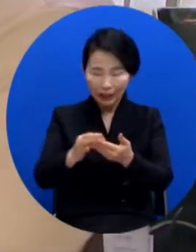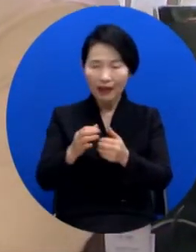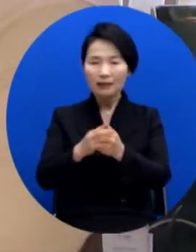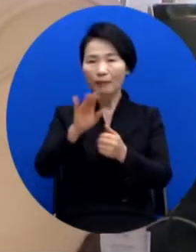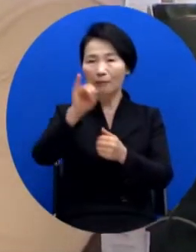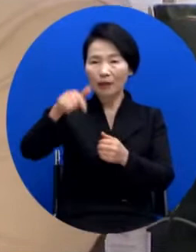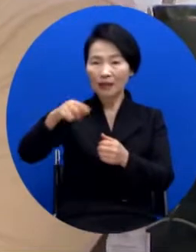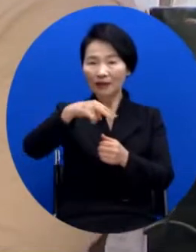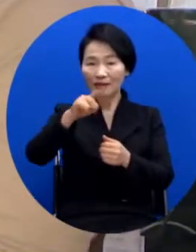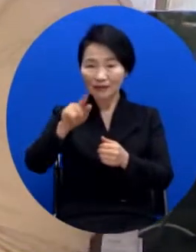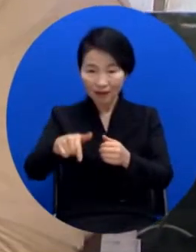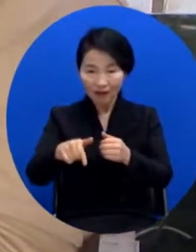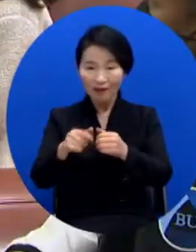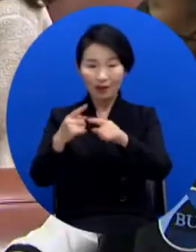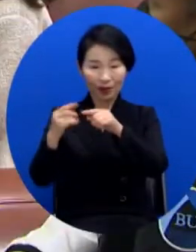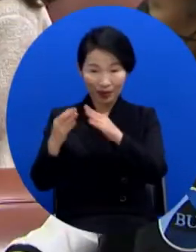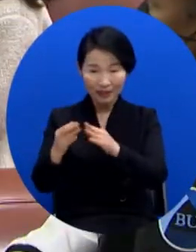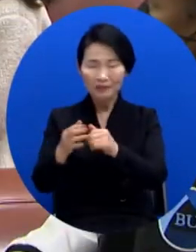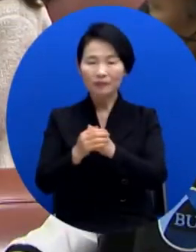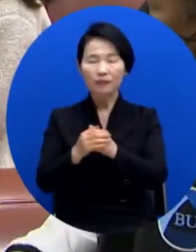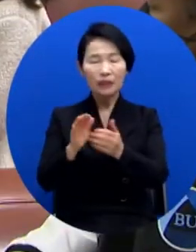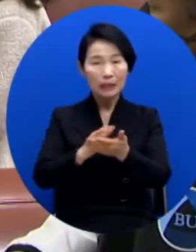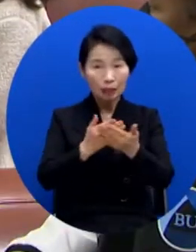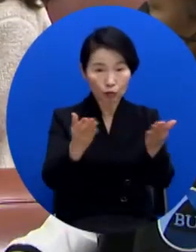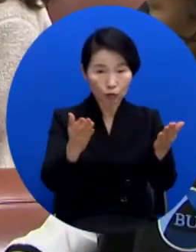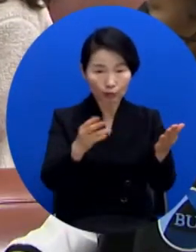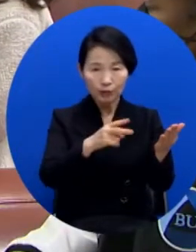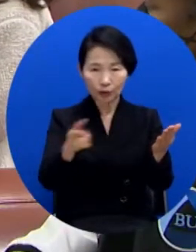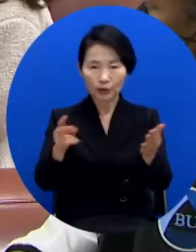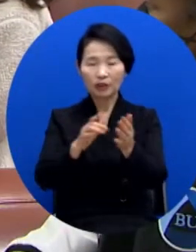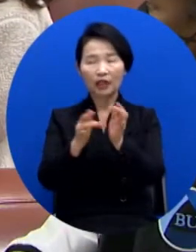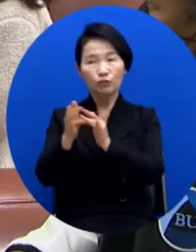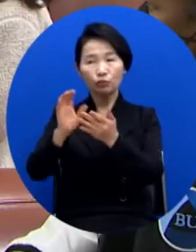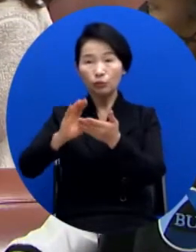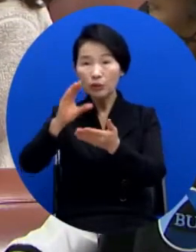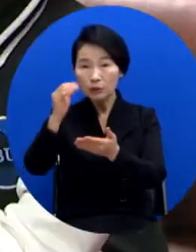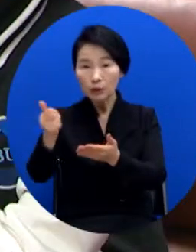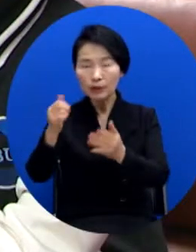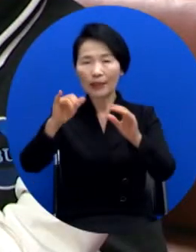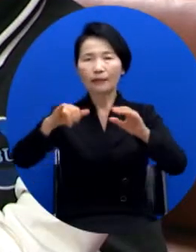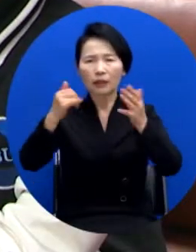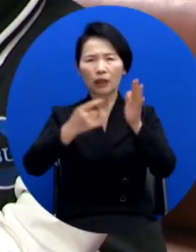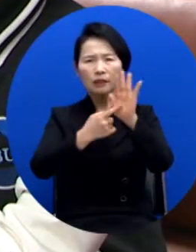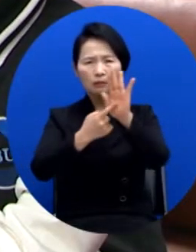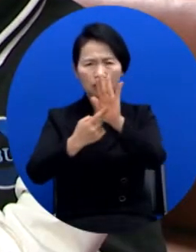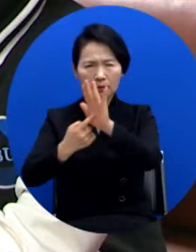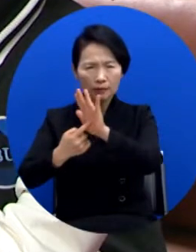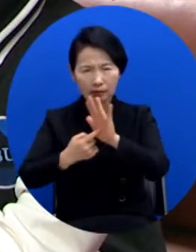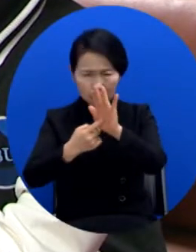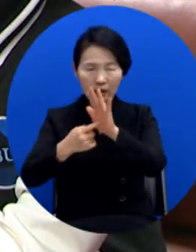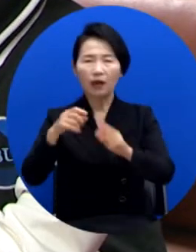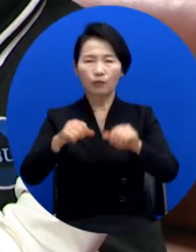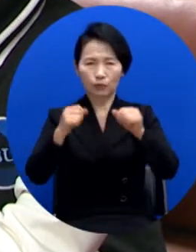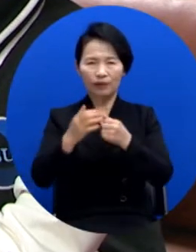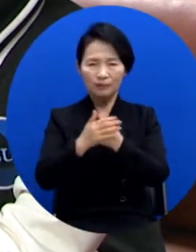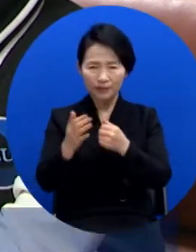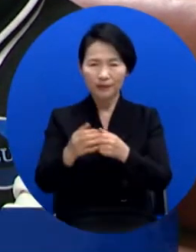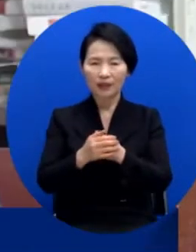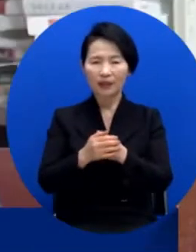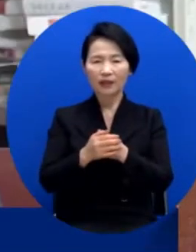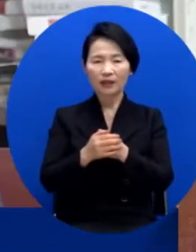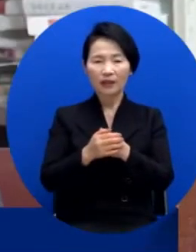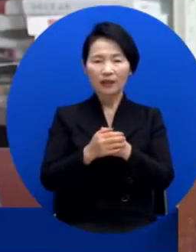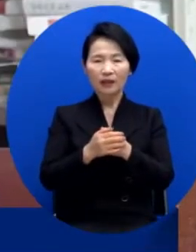명확합니다 나눔이 예수 그리스도를 세상에 드러낸 행동이라고 생각하기 때문입니다 이렇게 학교 성경